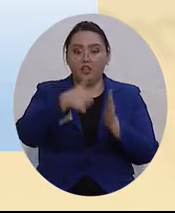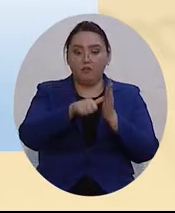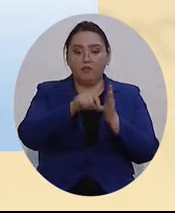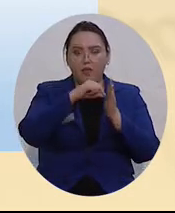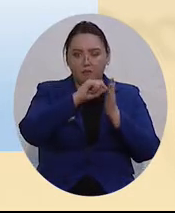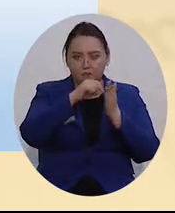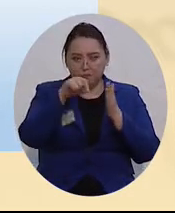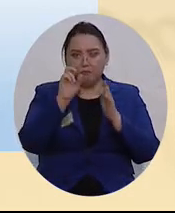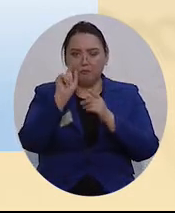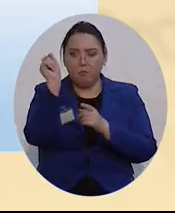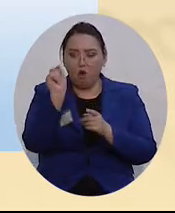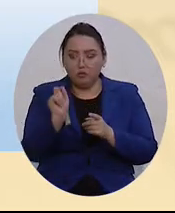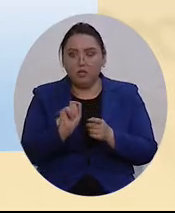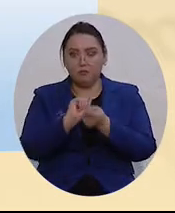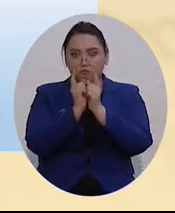хүүхдүүдээ.